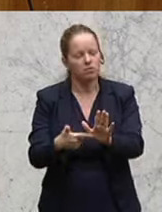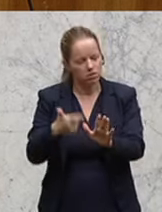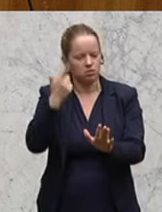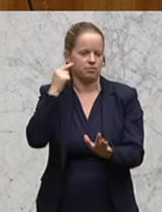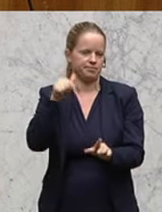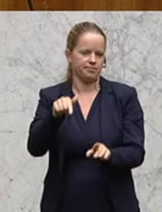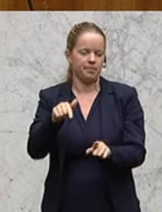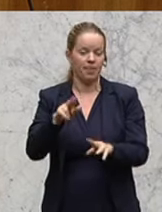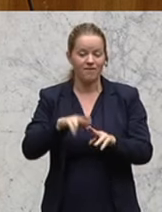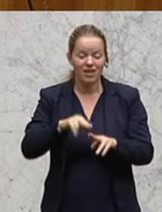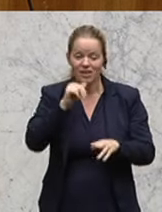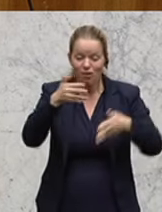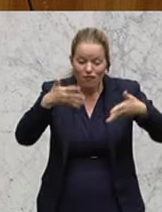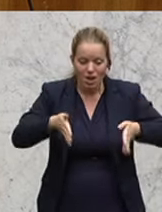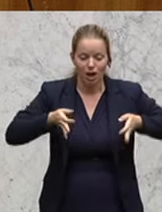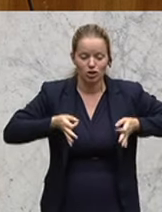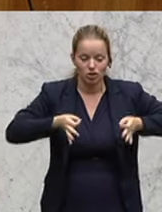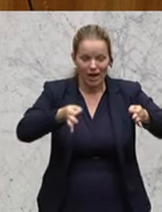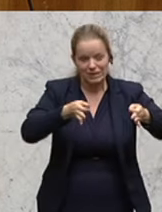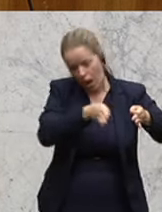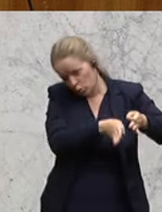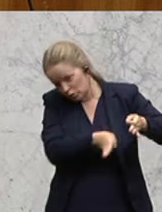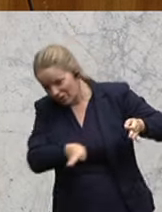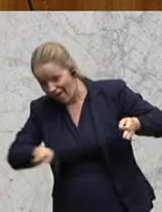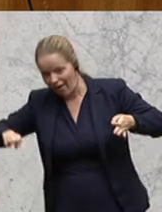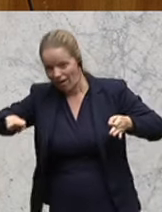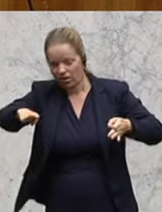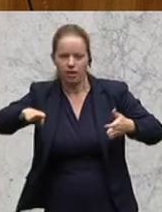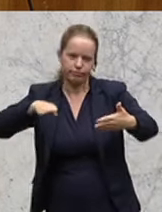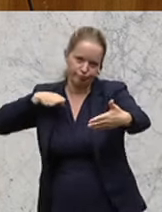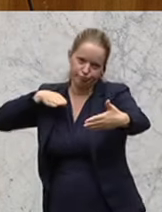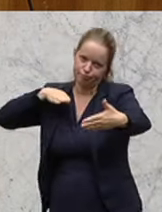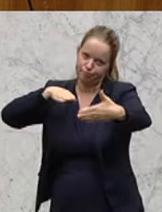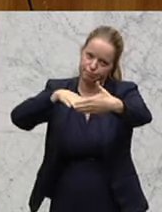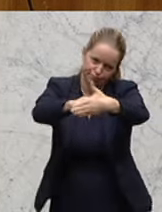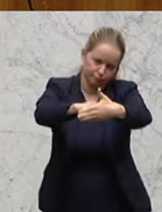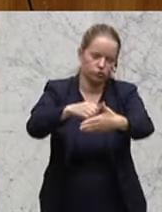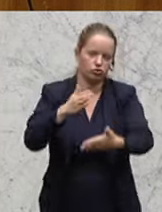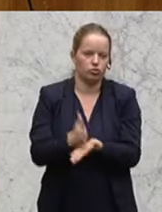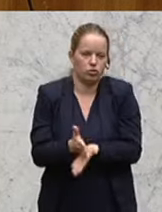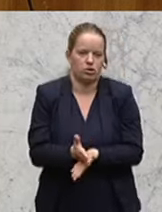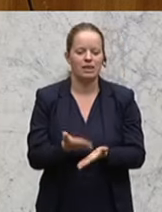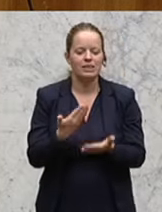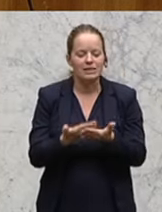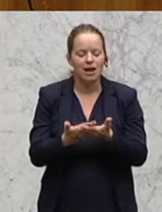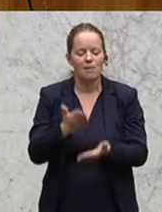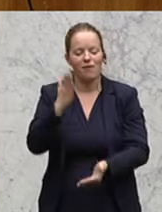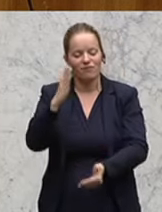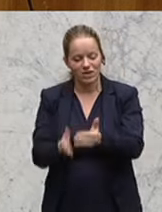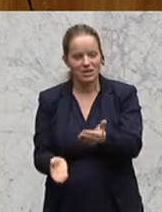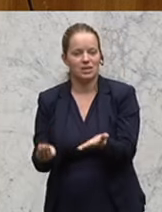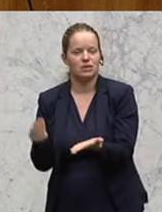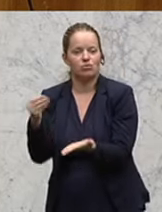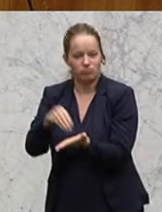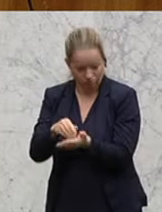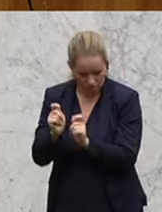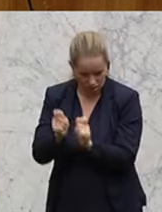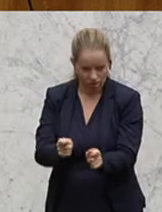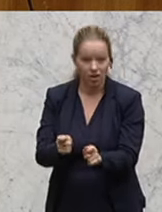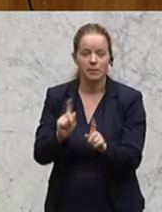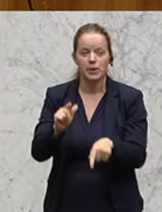komplette Umkehr, dann ist das unsere Destination. Deswegen Fristsetzungsantrag, damit wir morgen auf Basis